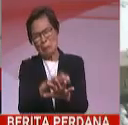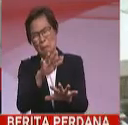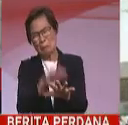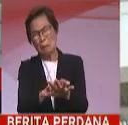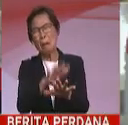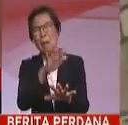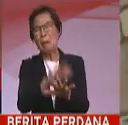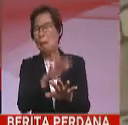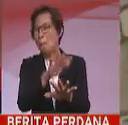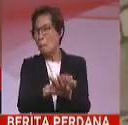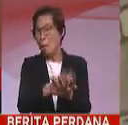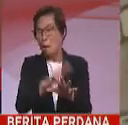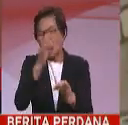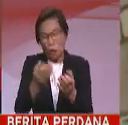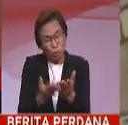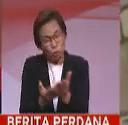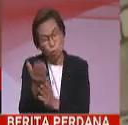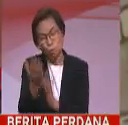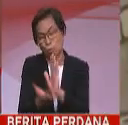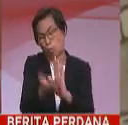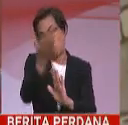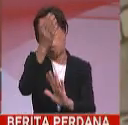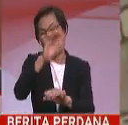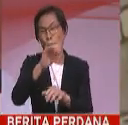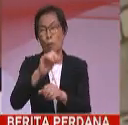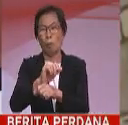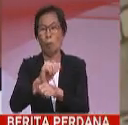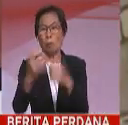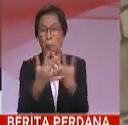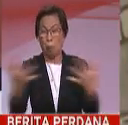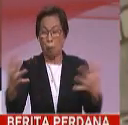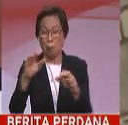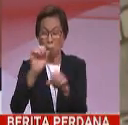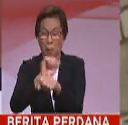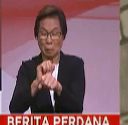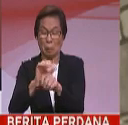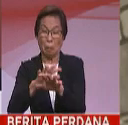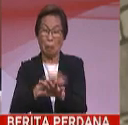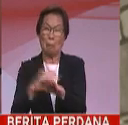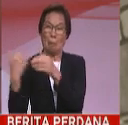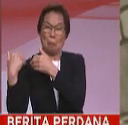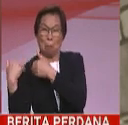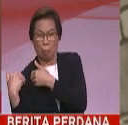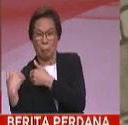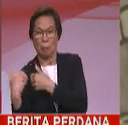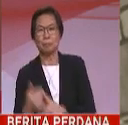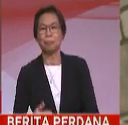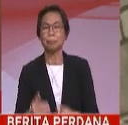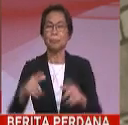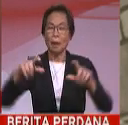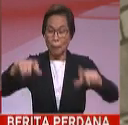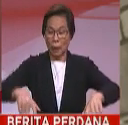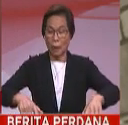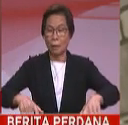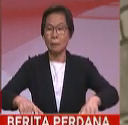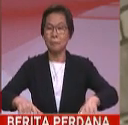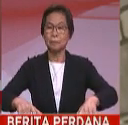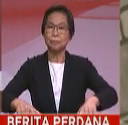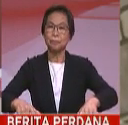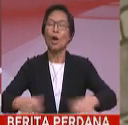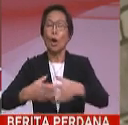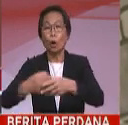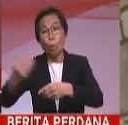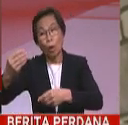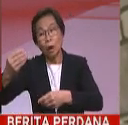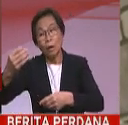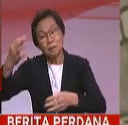kes jangkitan terus meningkat. Saya harap dengan adanya PKP balik ini dapat mengurangkan pergerakan rakyat. Keluar hanya bila